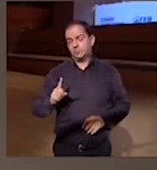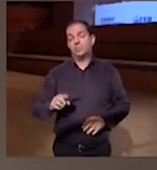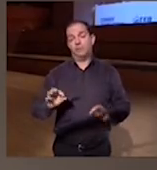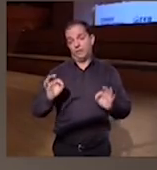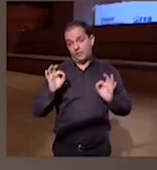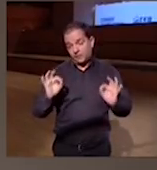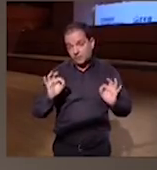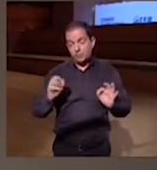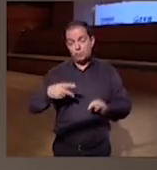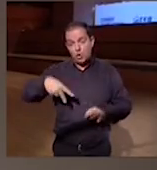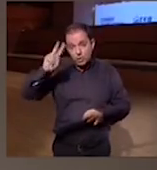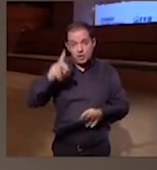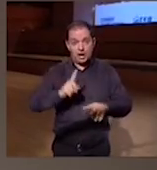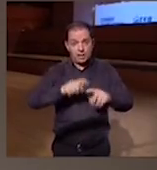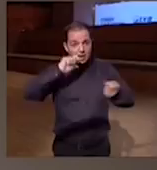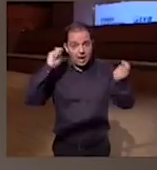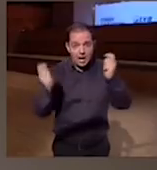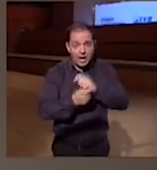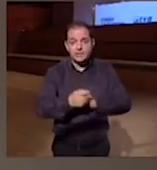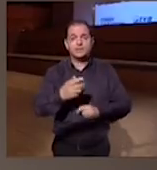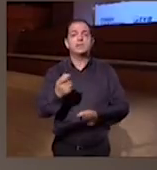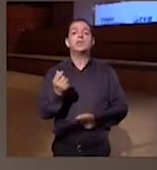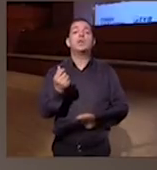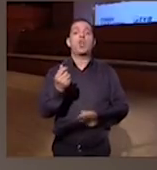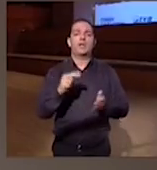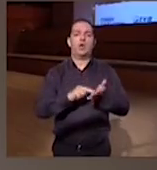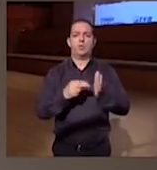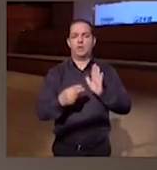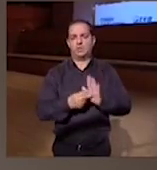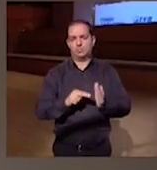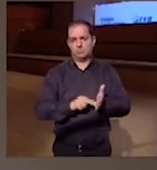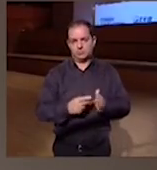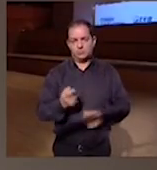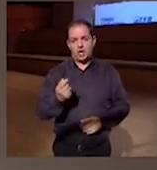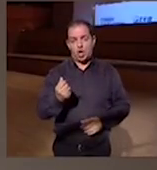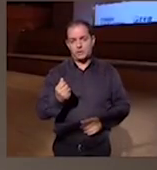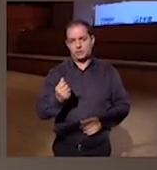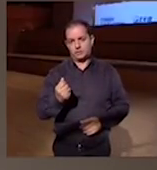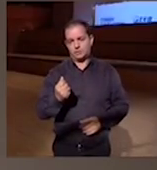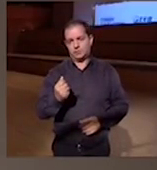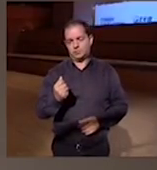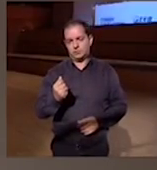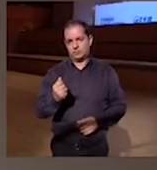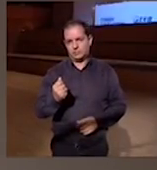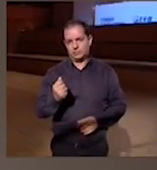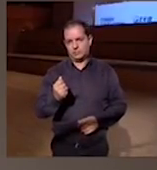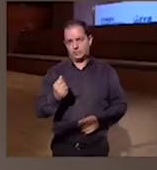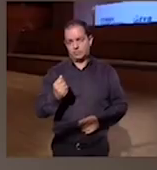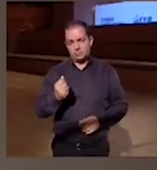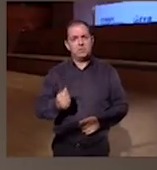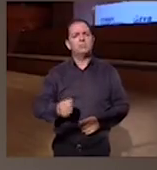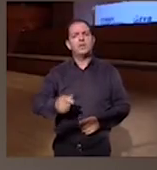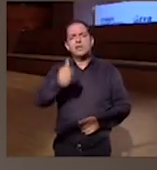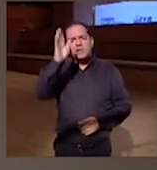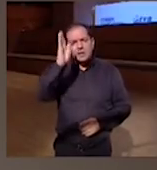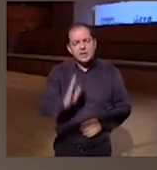της οικονομίας. Η χώρα μας, η κοινωνία μας, η οικονομία μας, όχι μόνο άντεξε στα